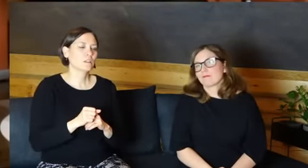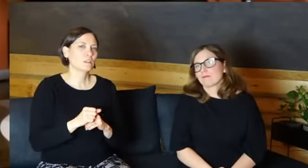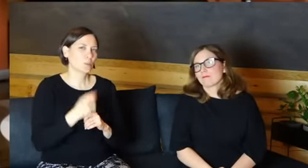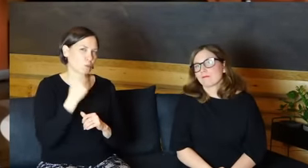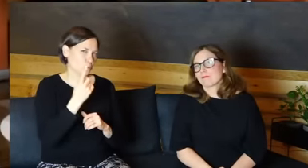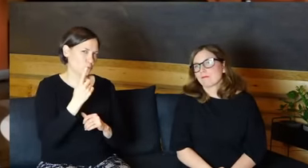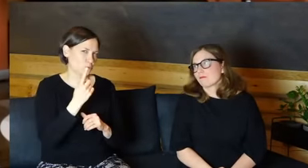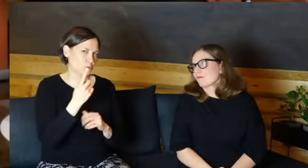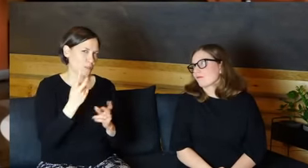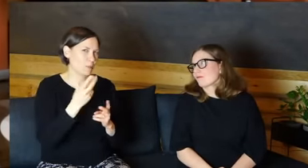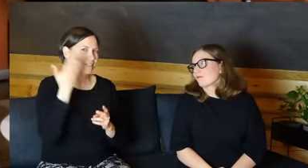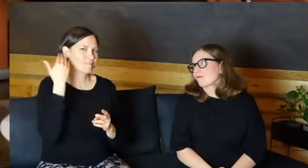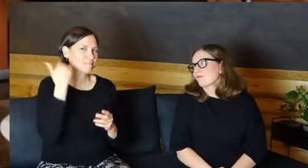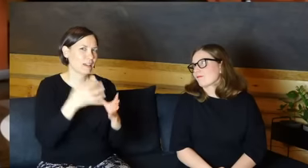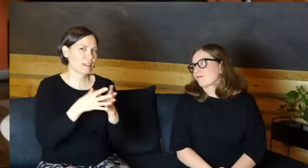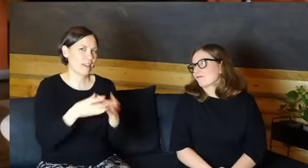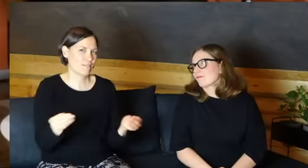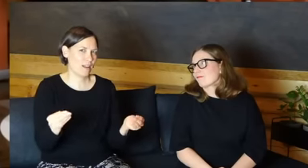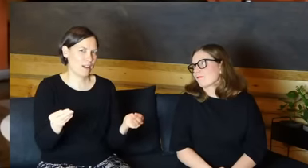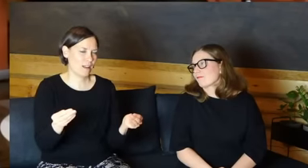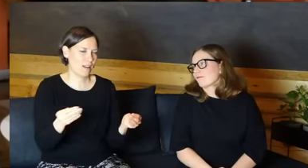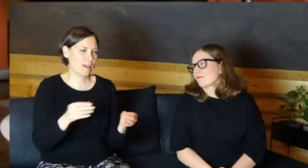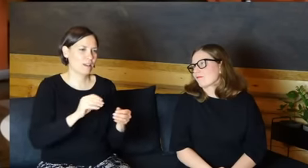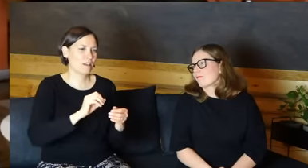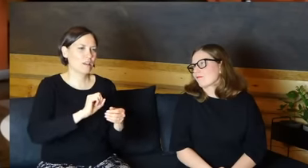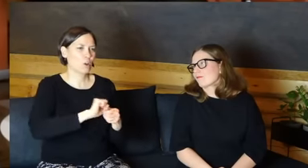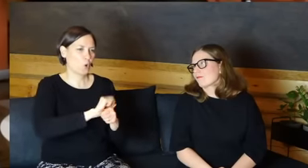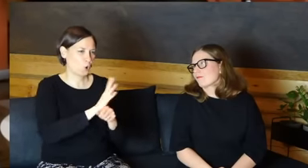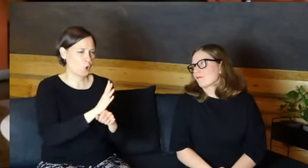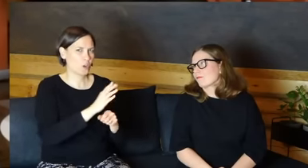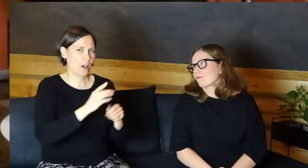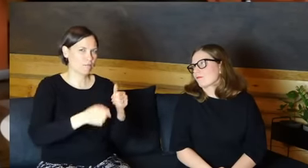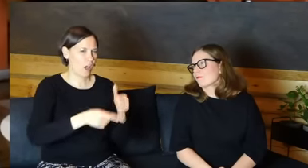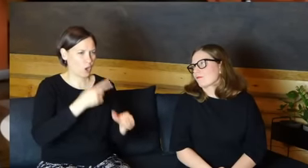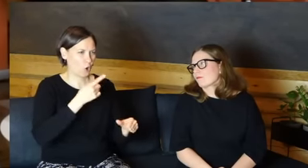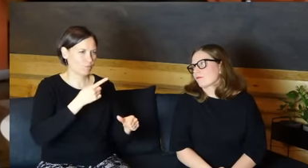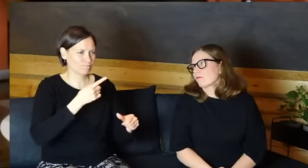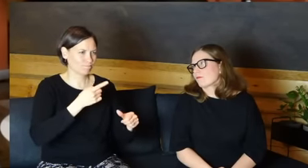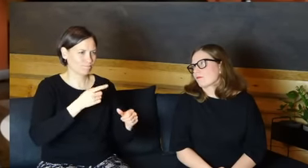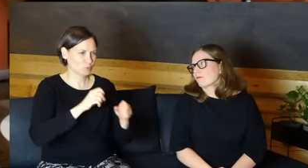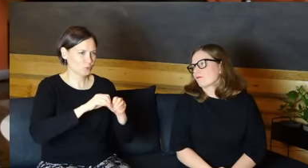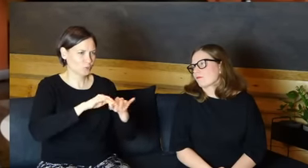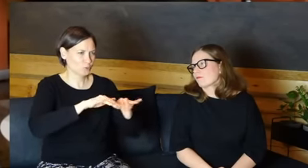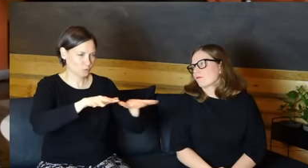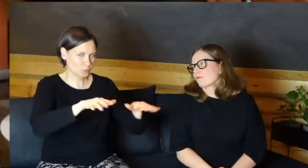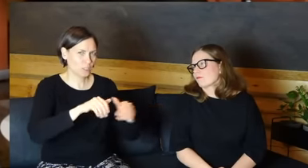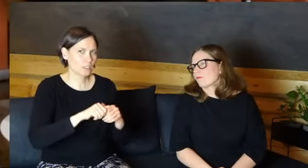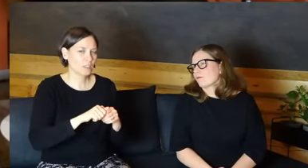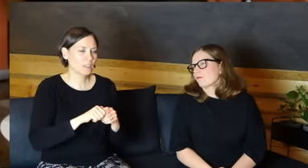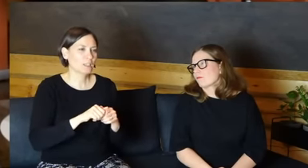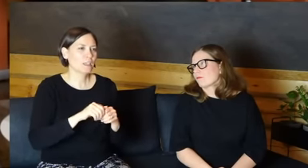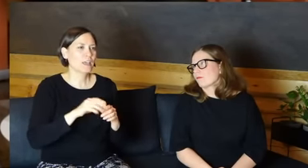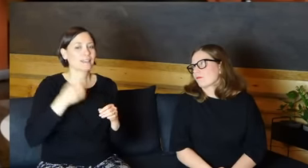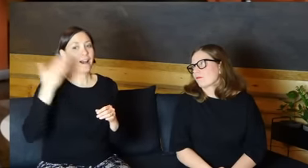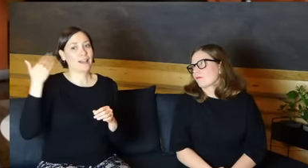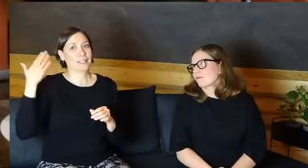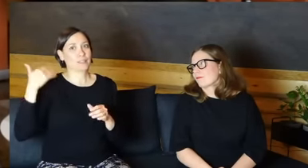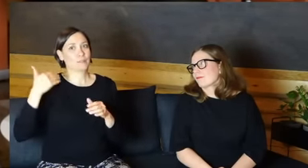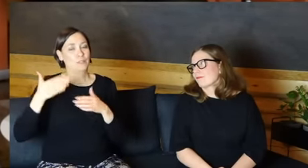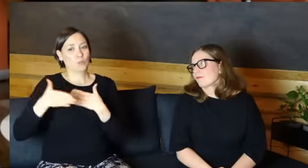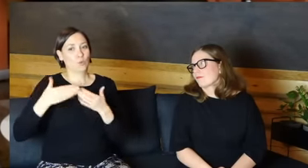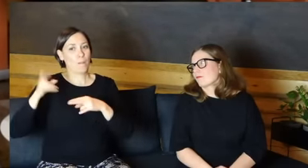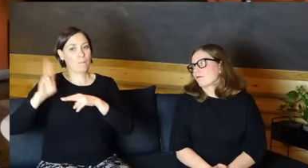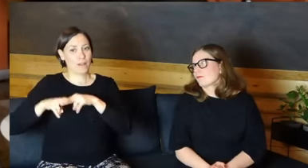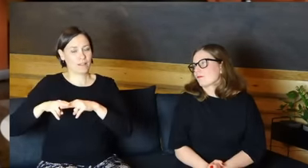tuossa tuota, keväällä, oli just nämä koronatohot vähän alkamassa ja mä olin tuossa edellisen työnantajan leivissä vielä ja